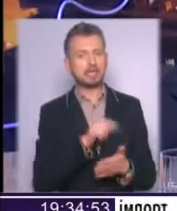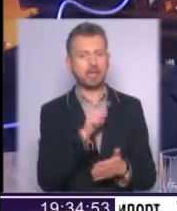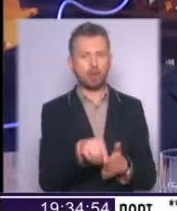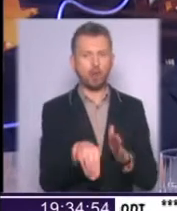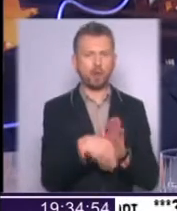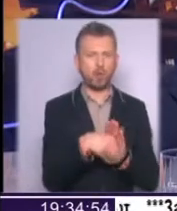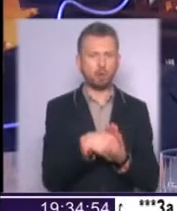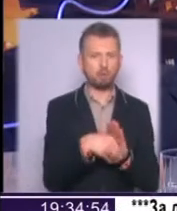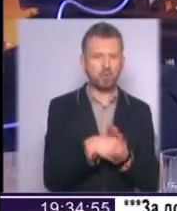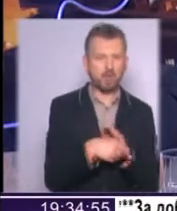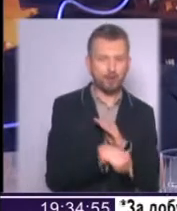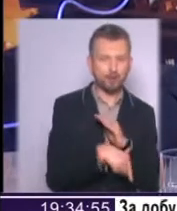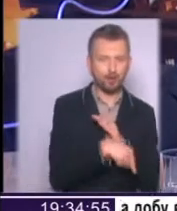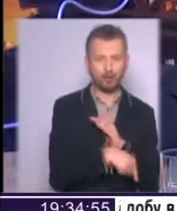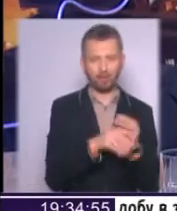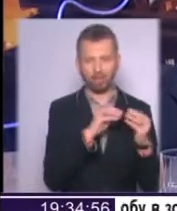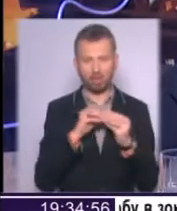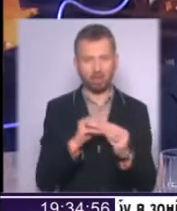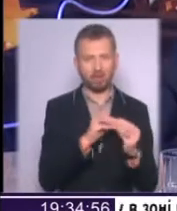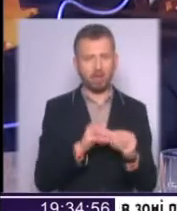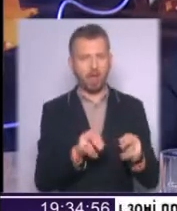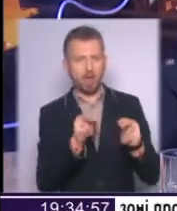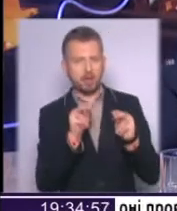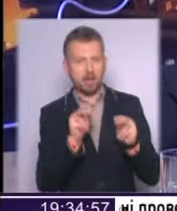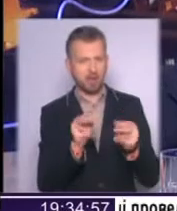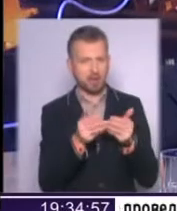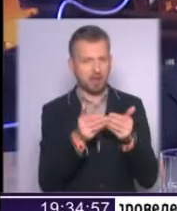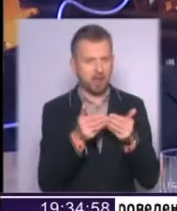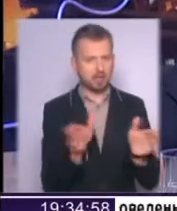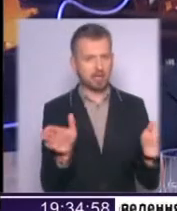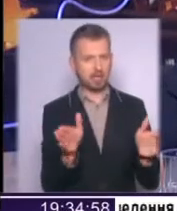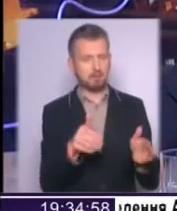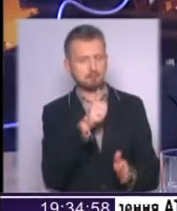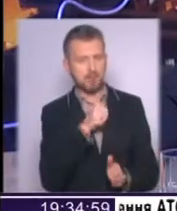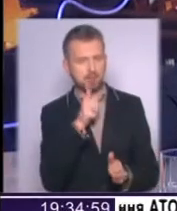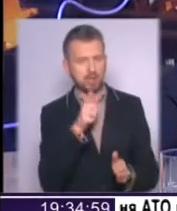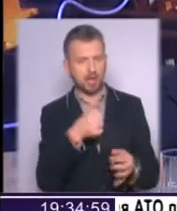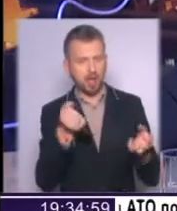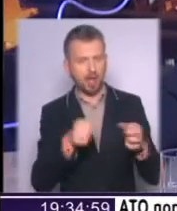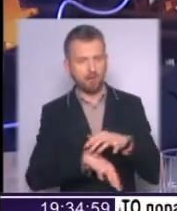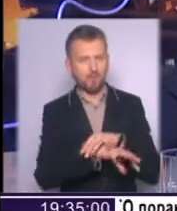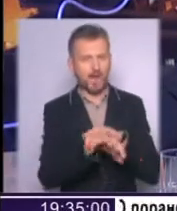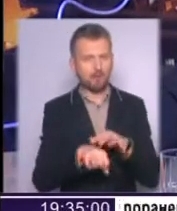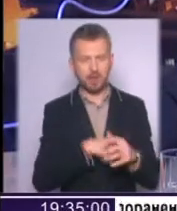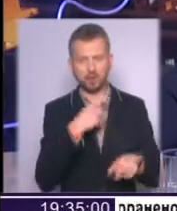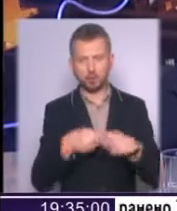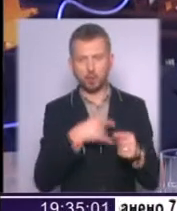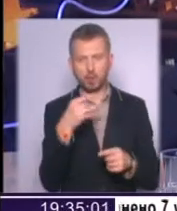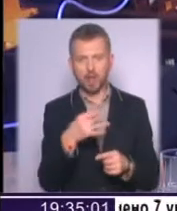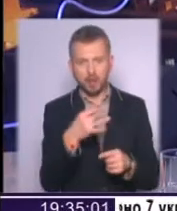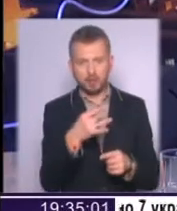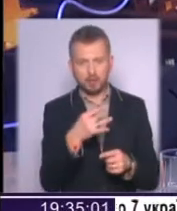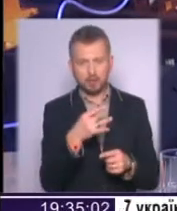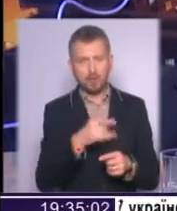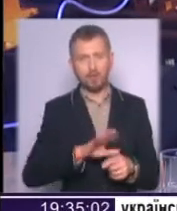коррумпированности и откровенных, открытых попыток обворовать в очередной раз преемственно